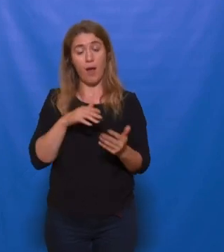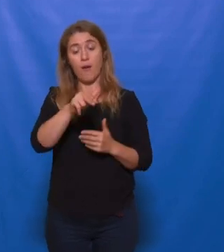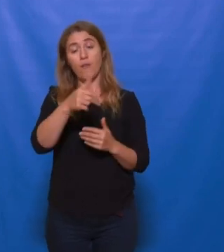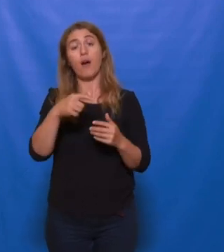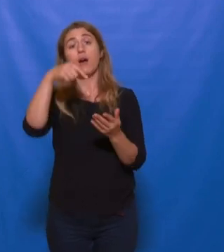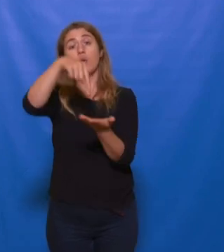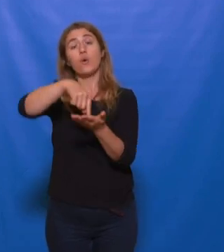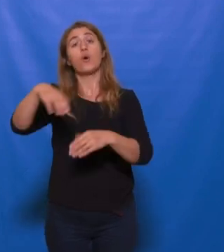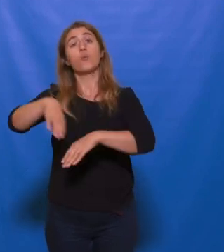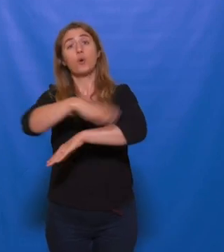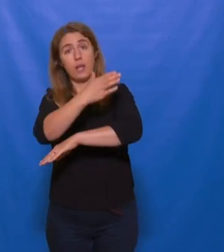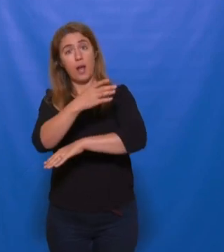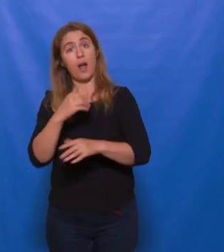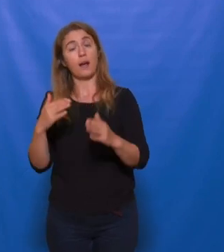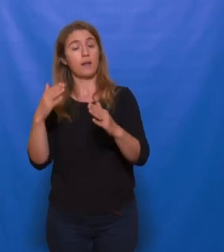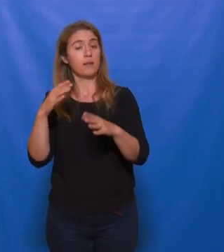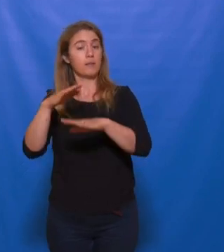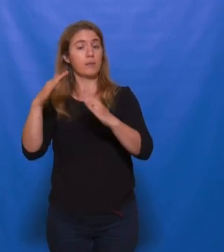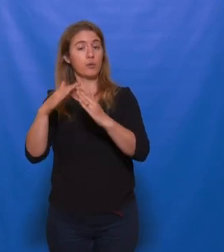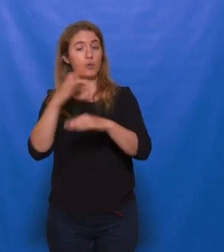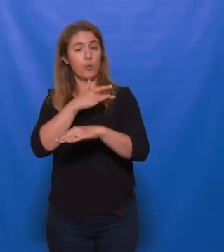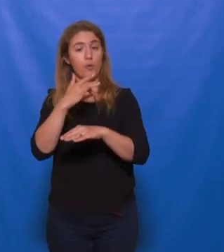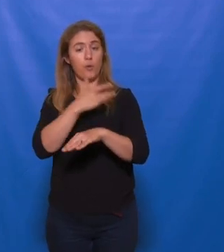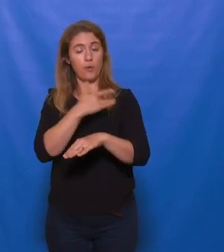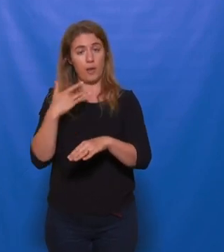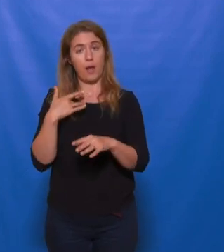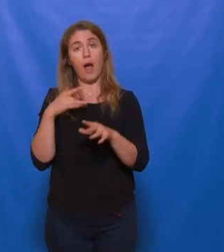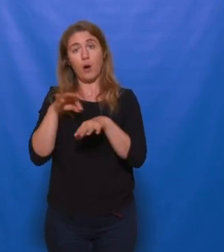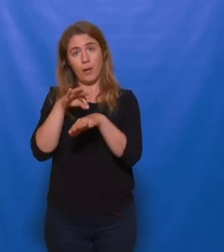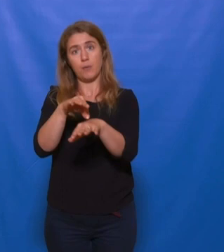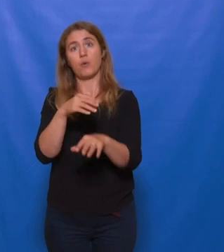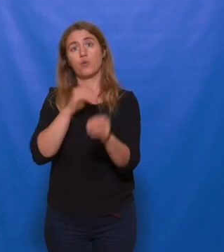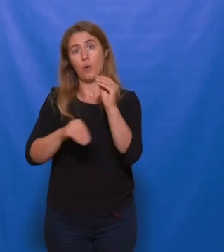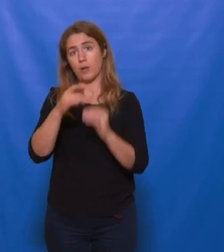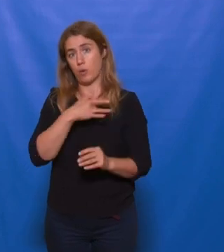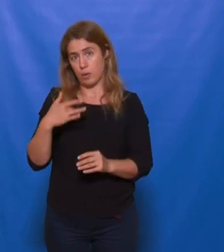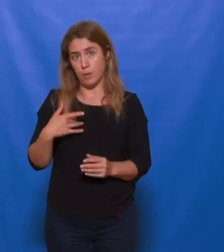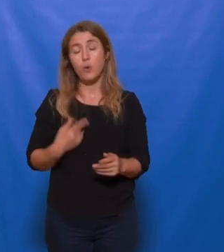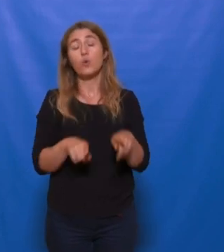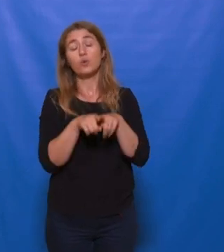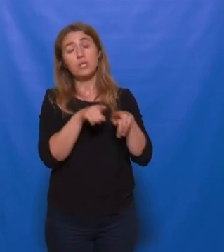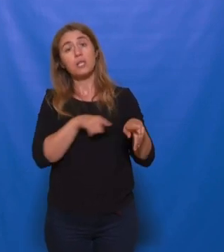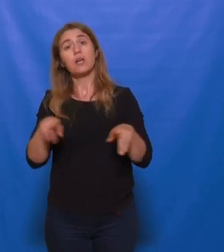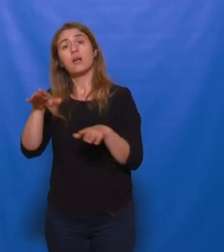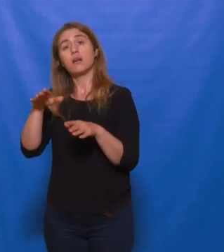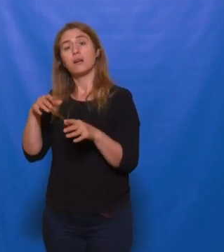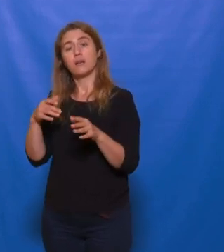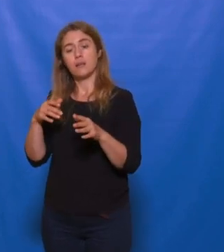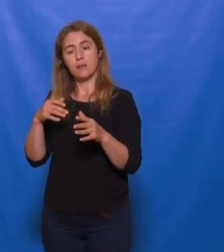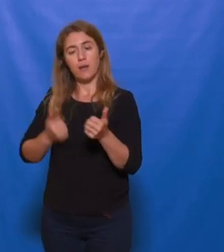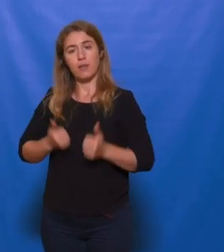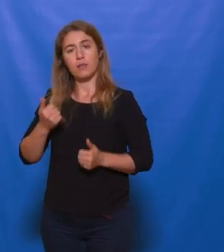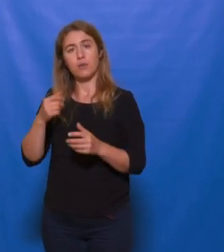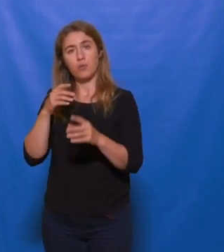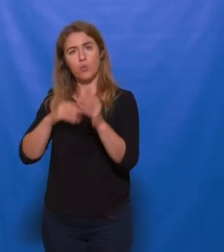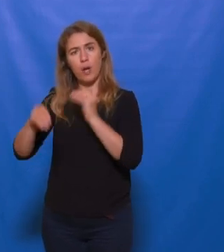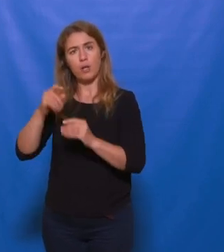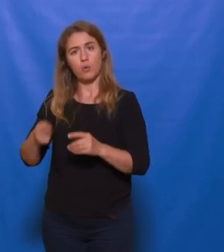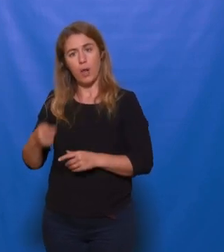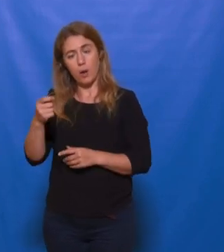avec accompagnement soins et santé. Soyons fiers également d'avoir un service de santé scolaire et de mettre en place des médiateurs de santé dans les